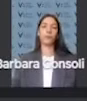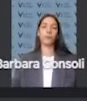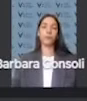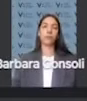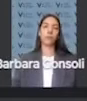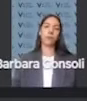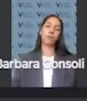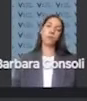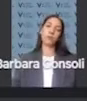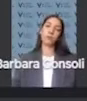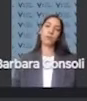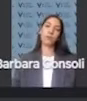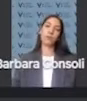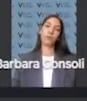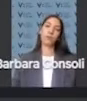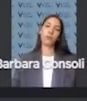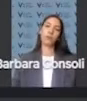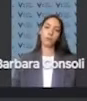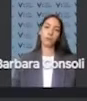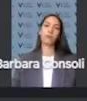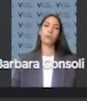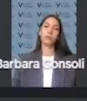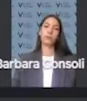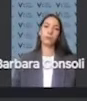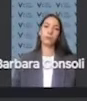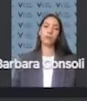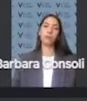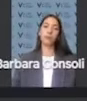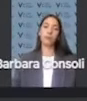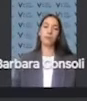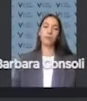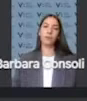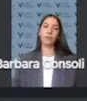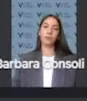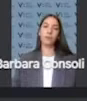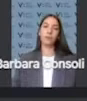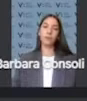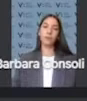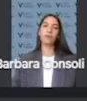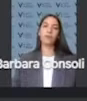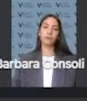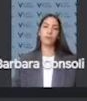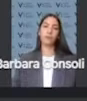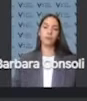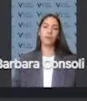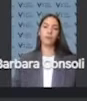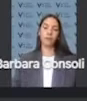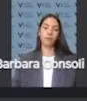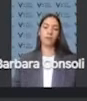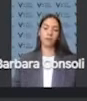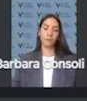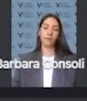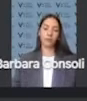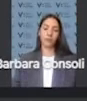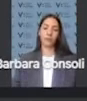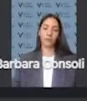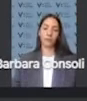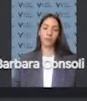quindi numericamente, un po' come la Vanvitelli, cioè un grande Ateneo, ma